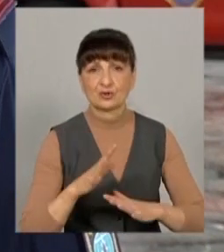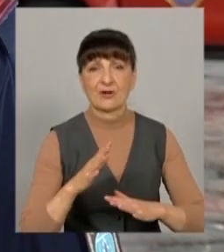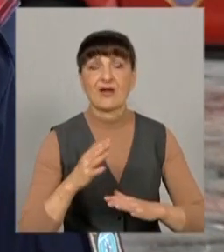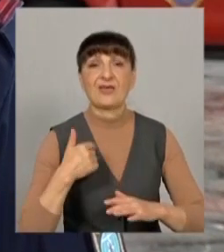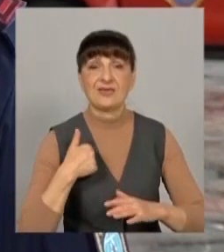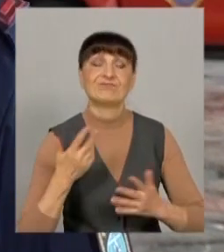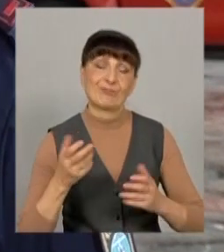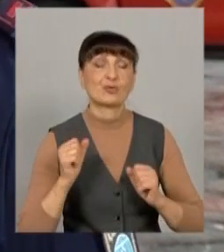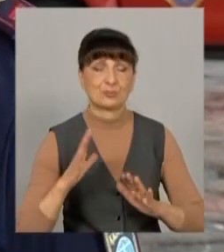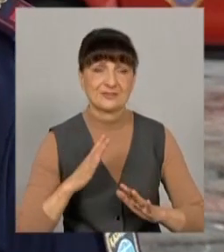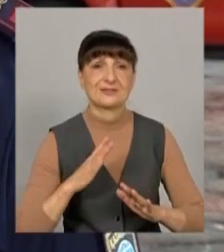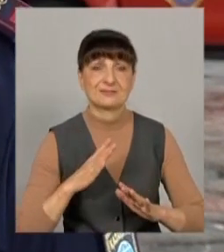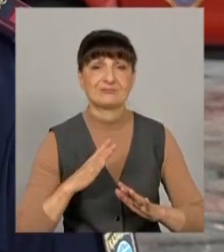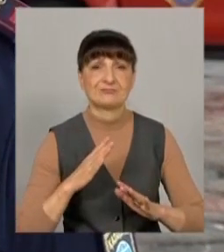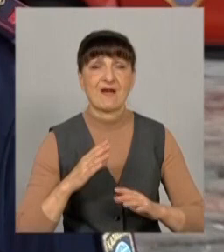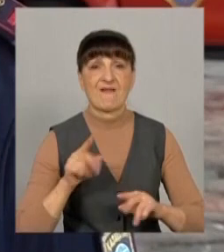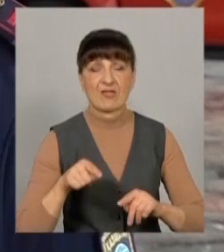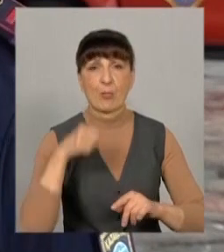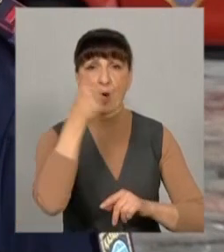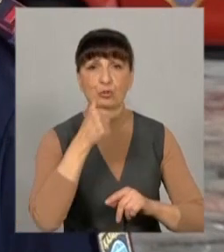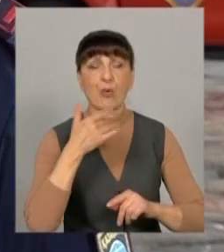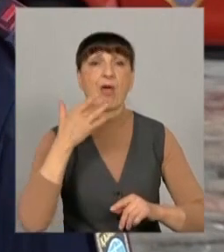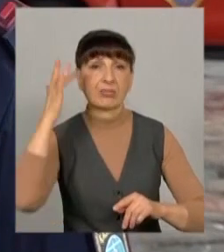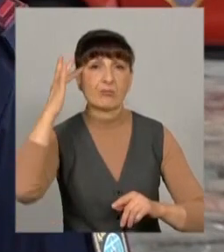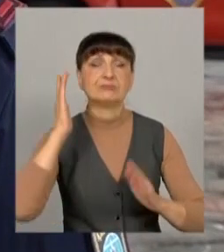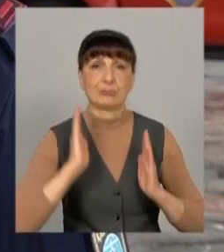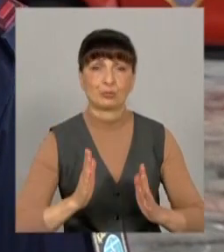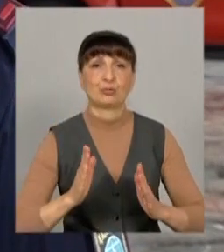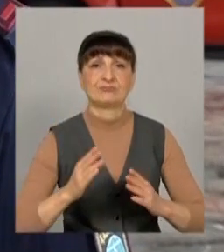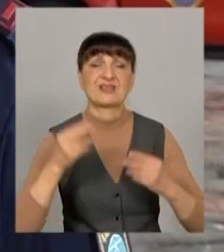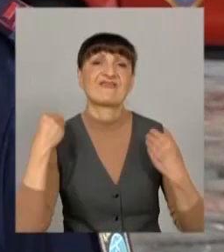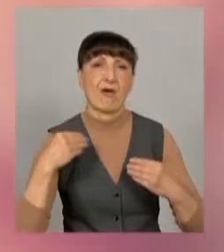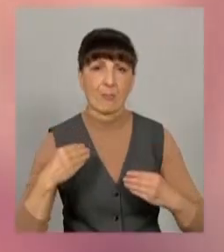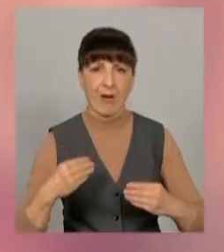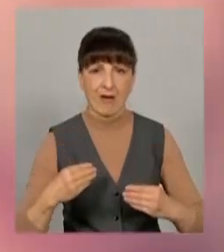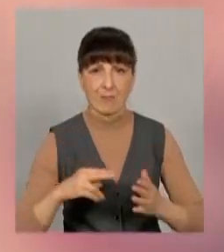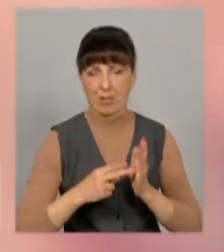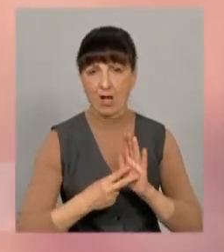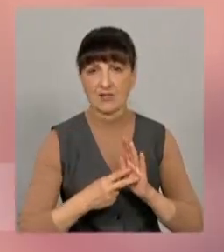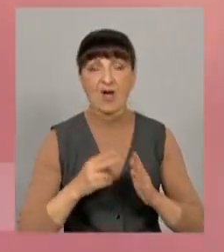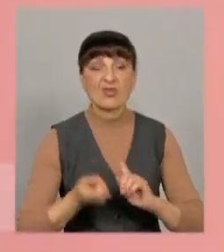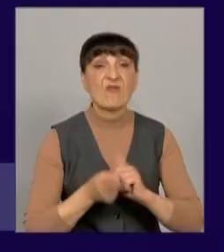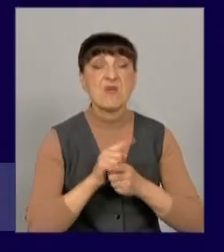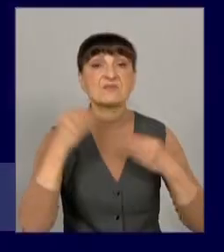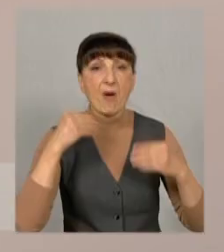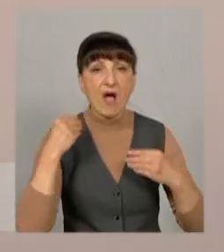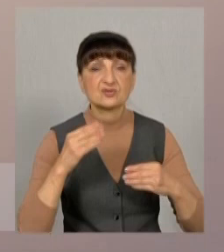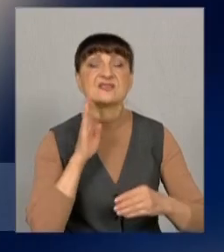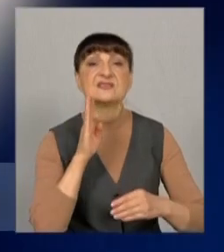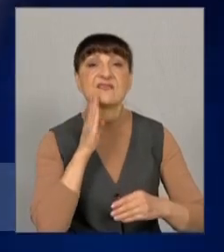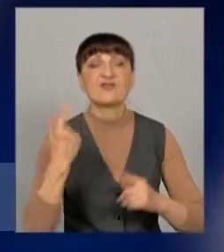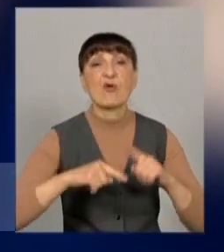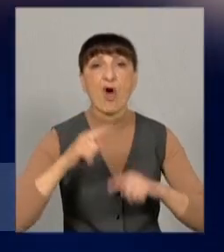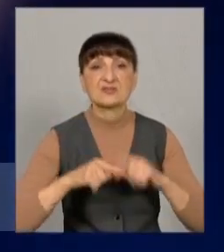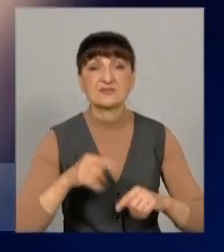дай Бог, дай Аллах. На этом, в этом году, летом, сыграем свадьбу, говорит. Но вместо пышной свадьбы возлюбленная и